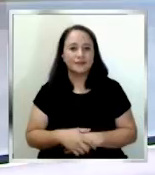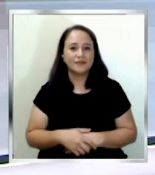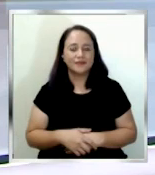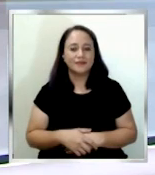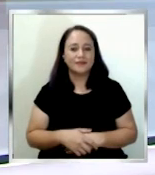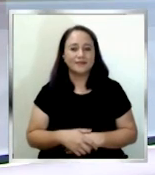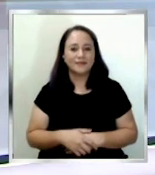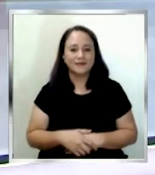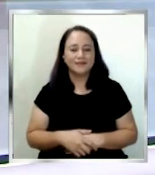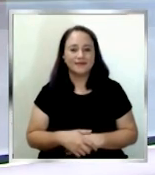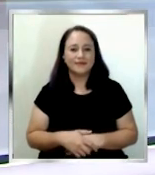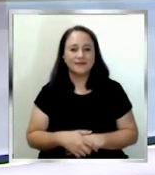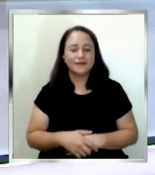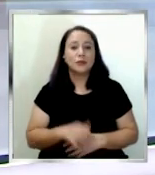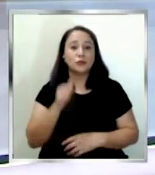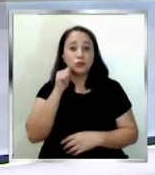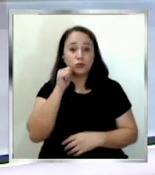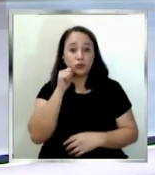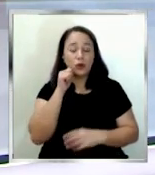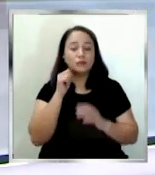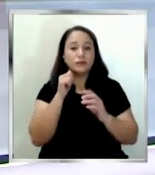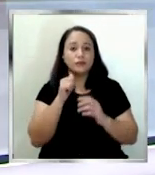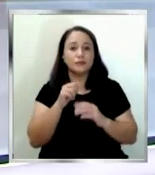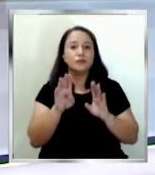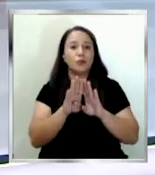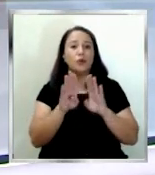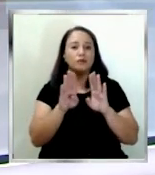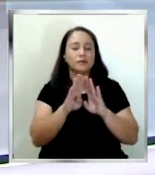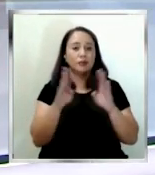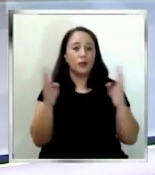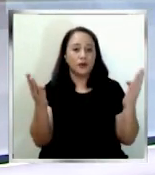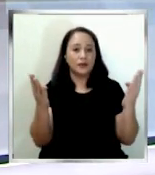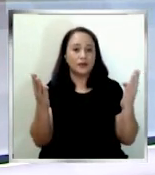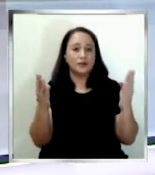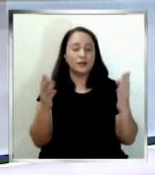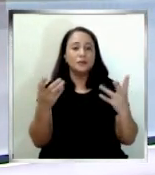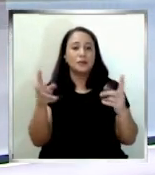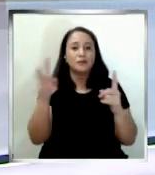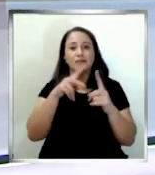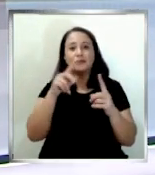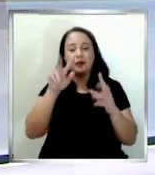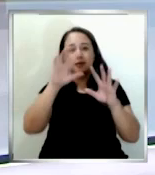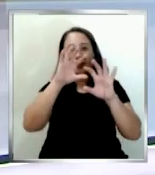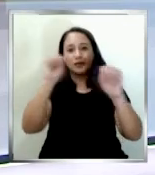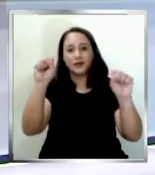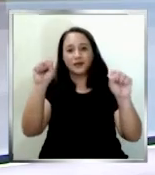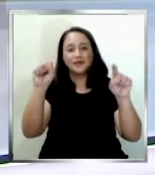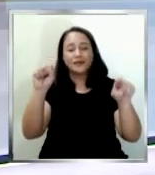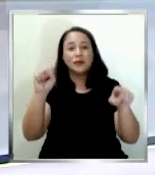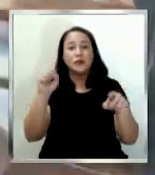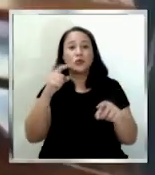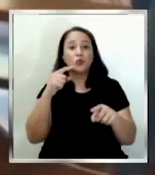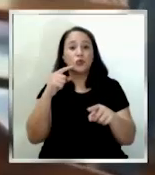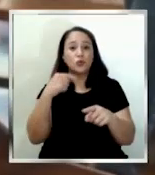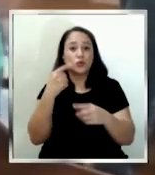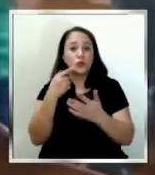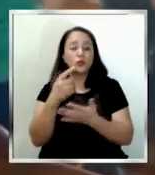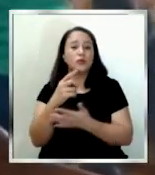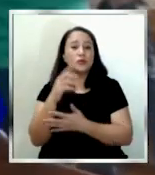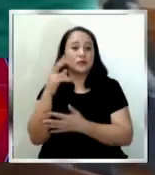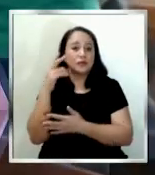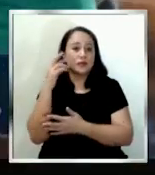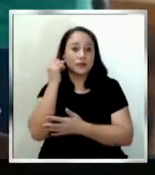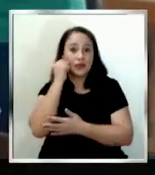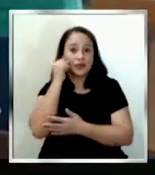Horas. Bukas daw sa pagtakbo sa pagkapangulo sa eleksyon 2022 si Davao City Mayor Sara Duterte. Kinumpirma ito ng